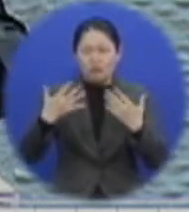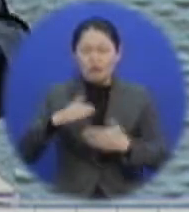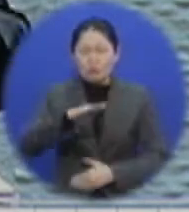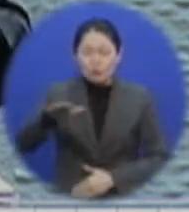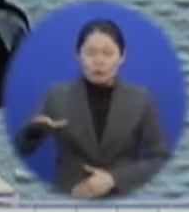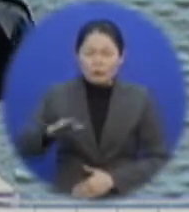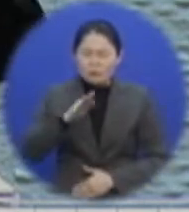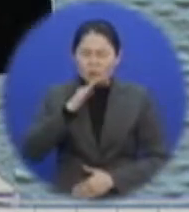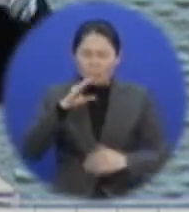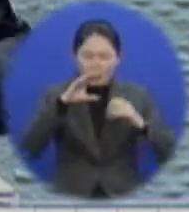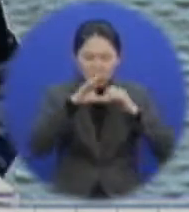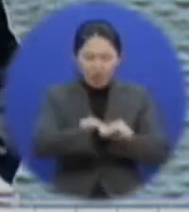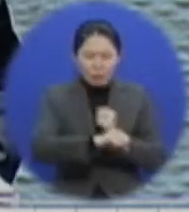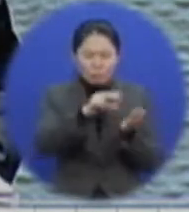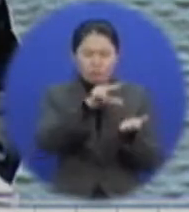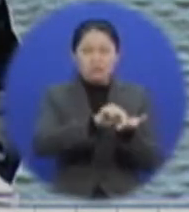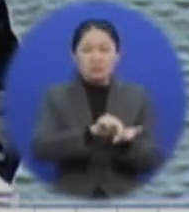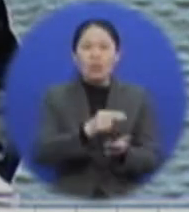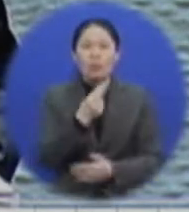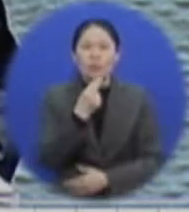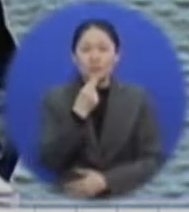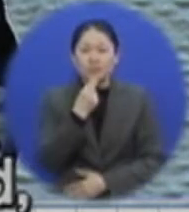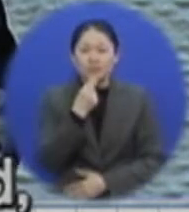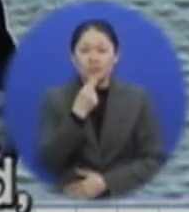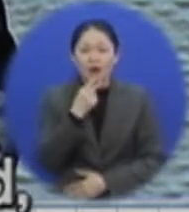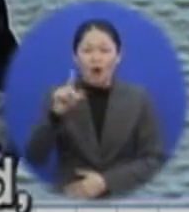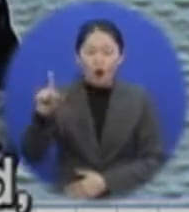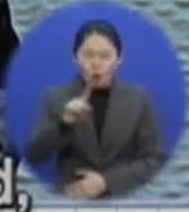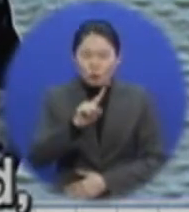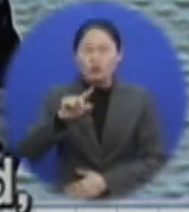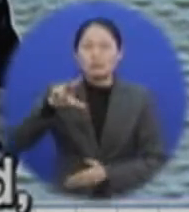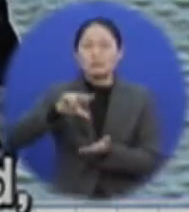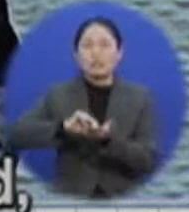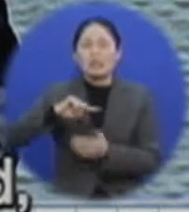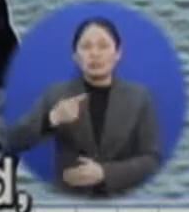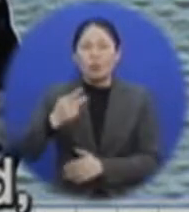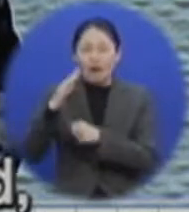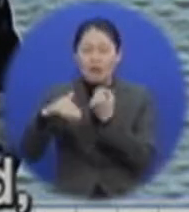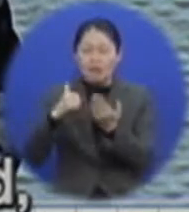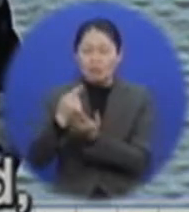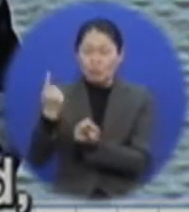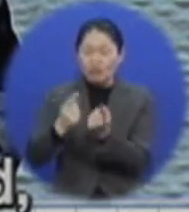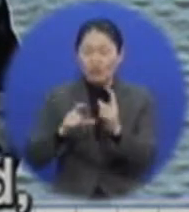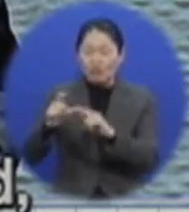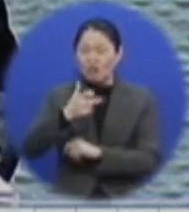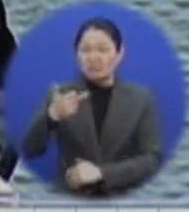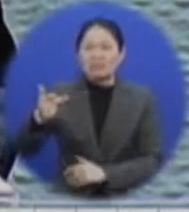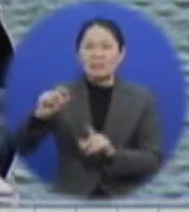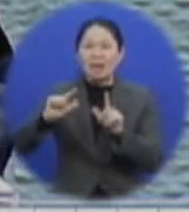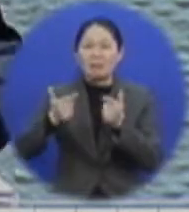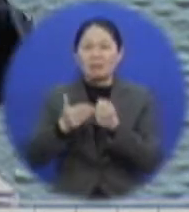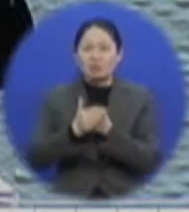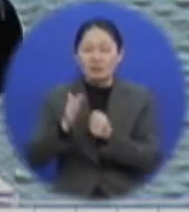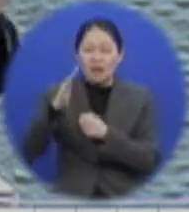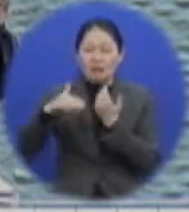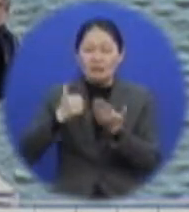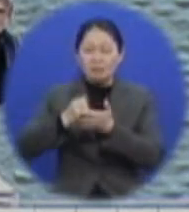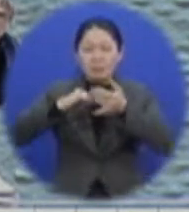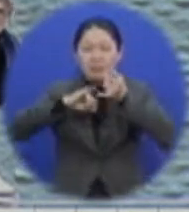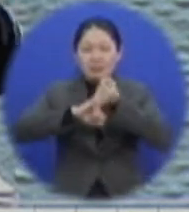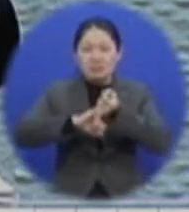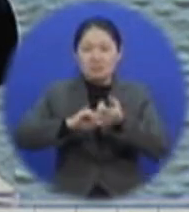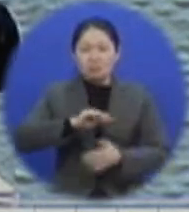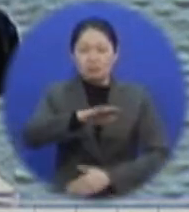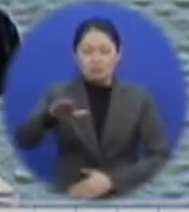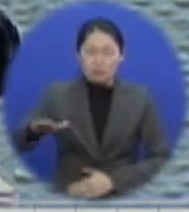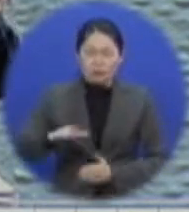망할 문제는 없습니다 어떤 문제라도 하나님 보다 크지 않기 때문에 하나님은 반드시 우리를